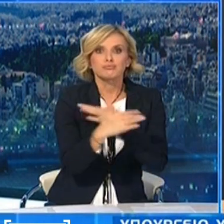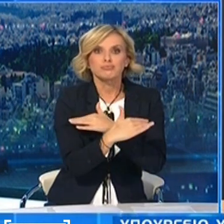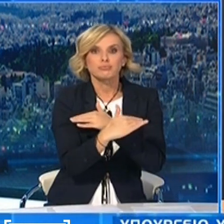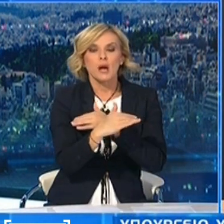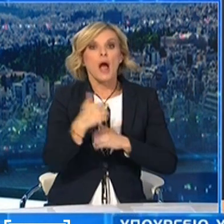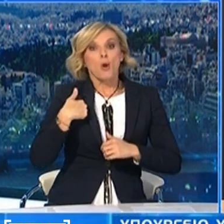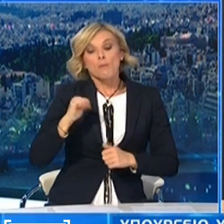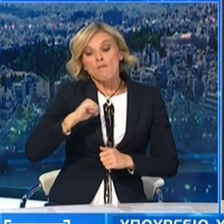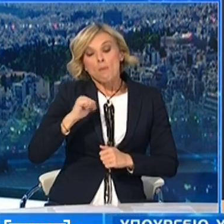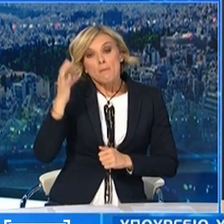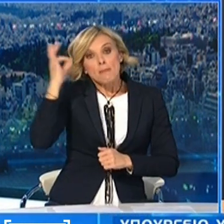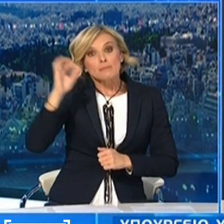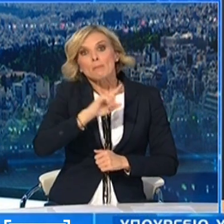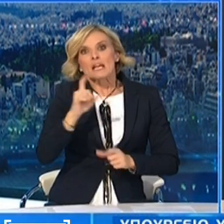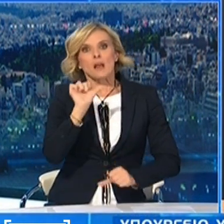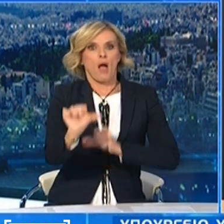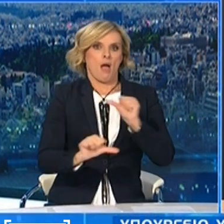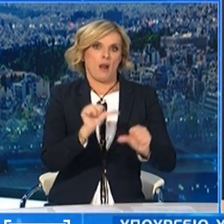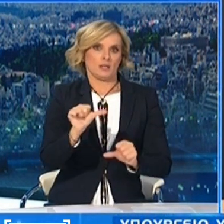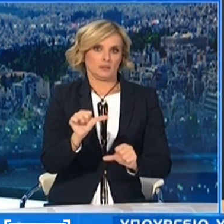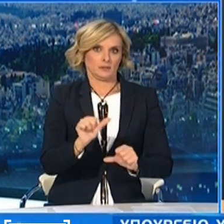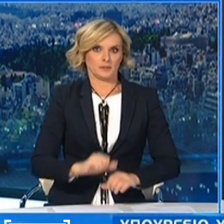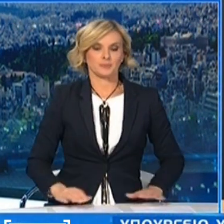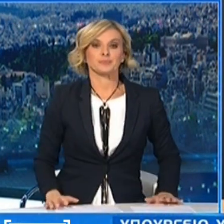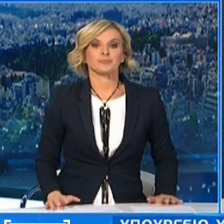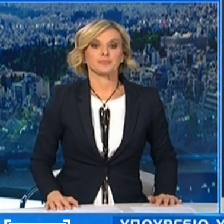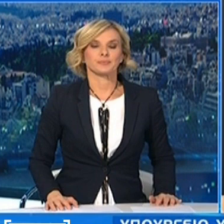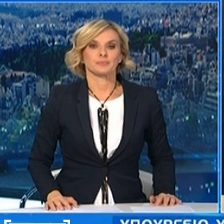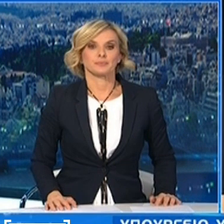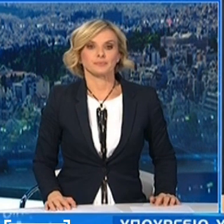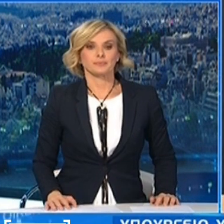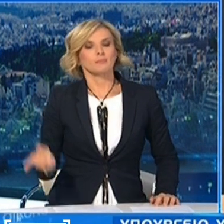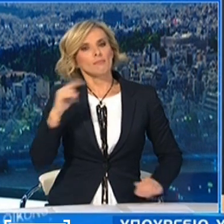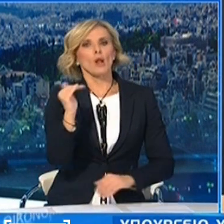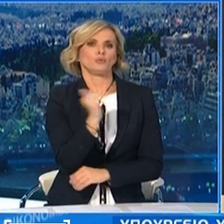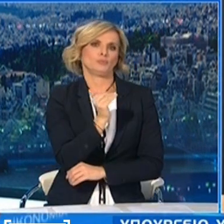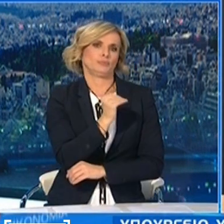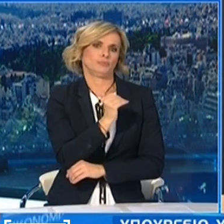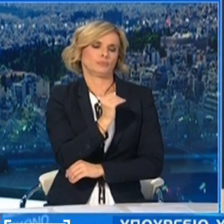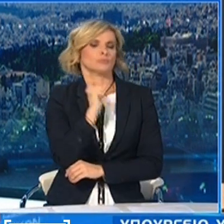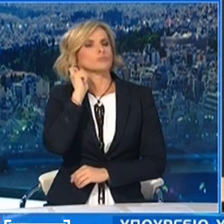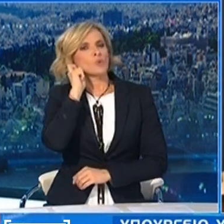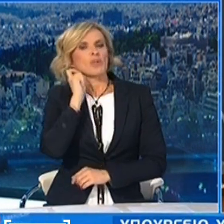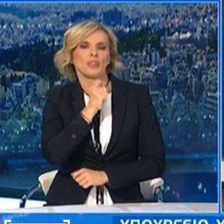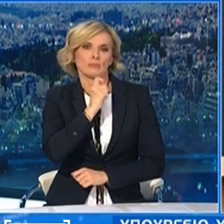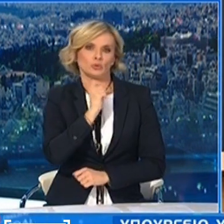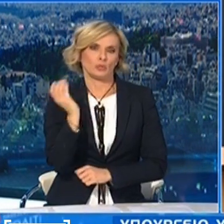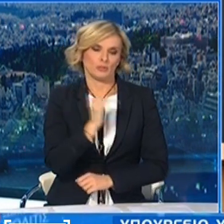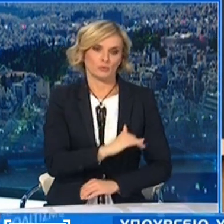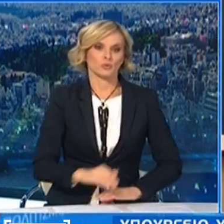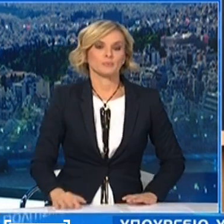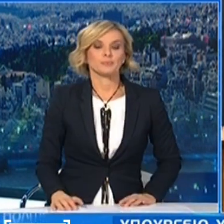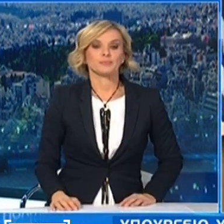αυτό μπορεί να ανατραπεί προς το χειρότερο. Ο κ. Βενιζέλος από την εφημερίδα Παραπολιτικά και την Athens Voice. Ευχαριστώ